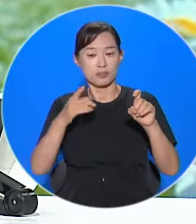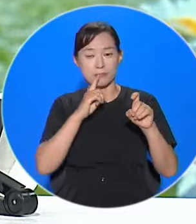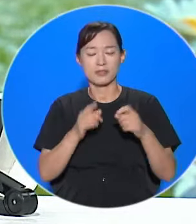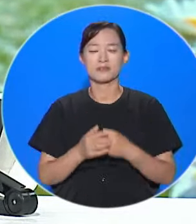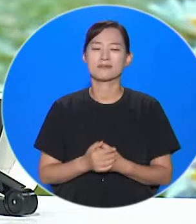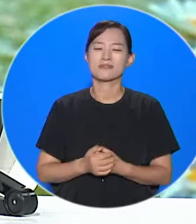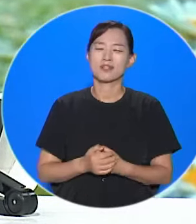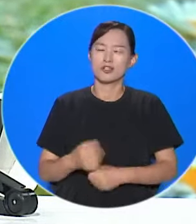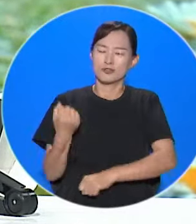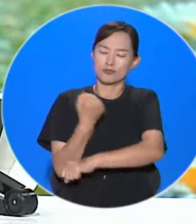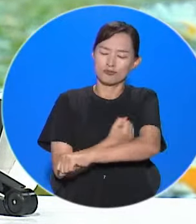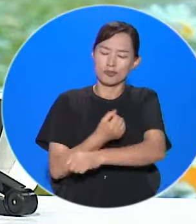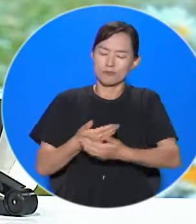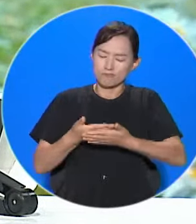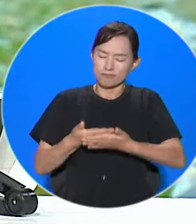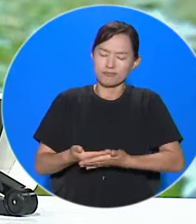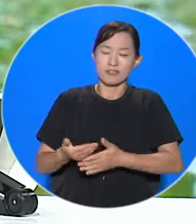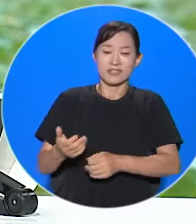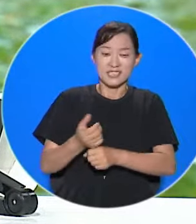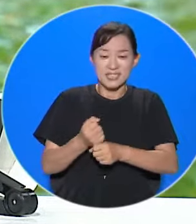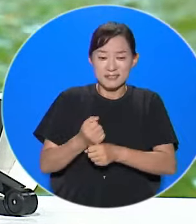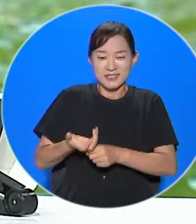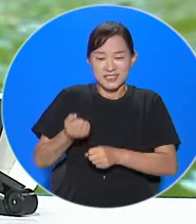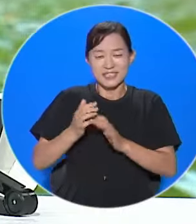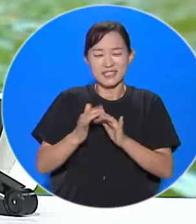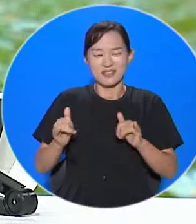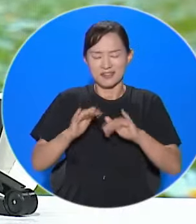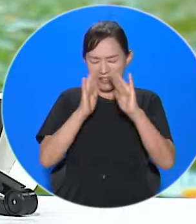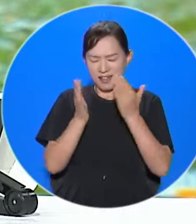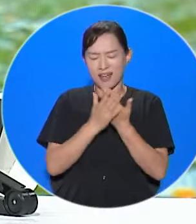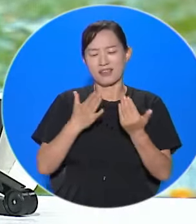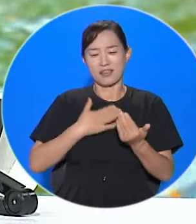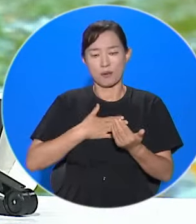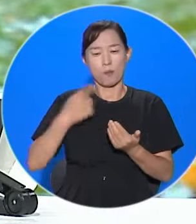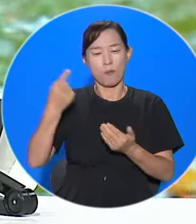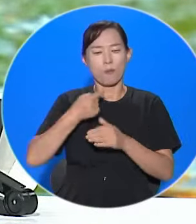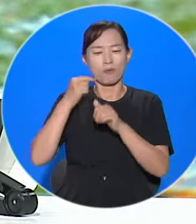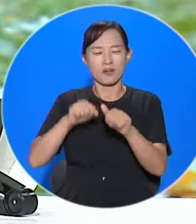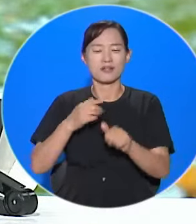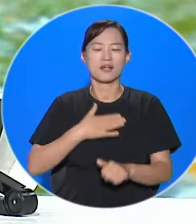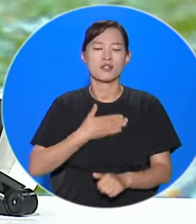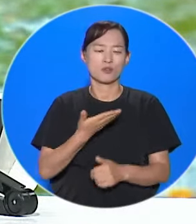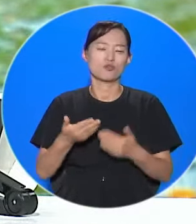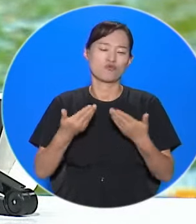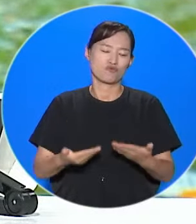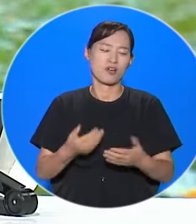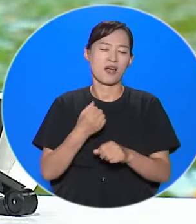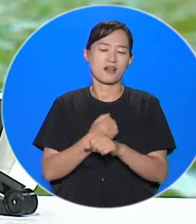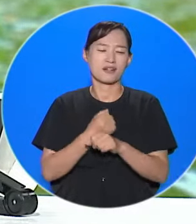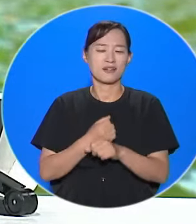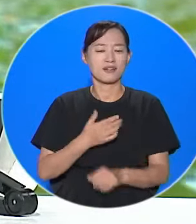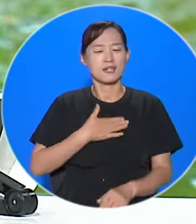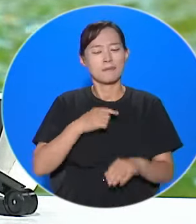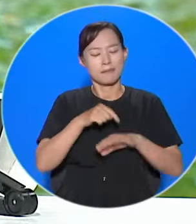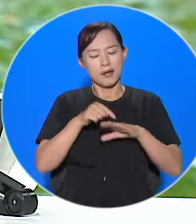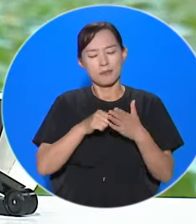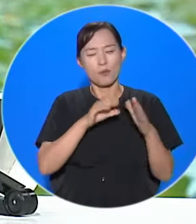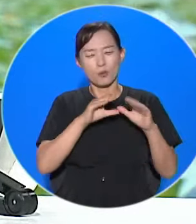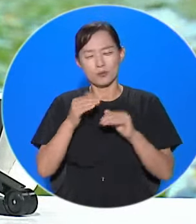말씀인데요. 수고하고 무거운 짐진 자들아 다 내게로 오라 내가 너희를 쉬게 하리라 나는 마음이